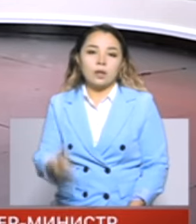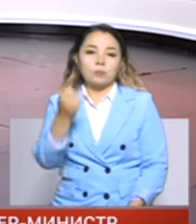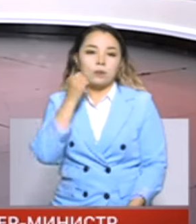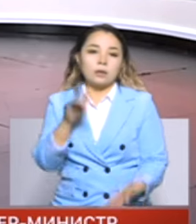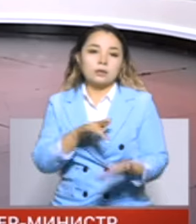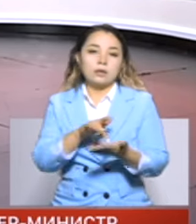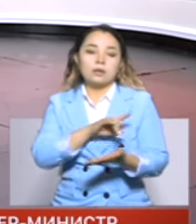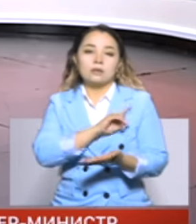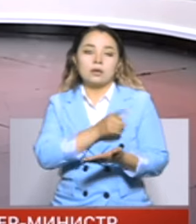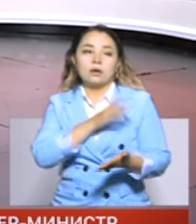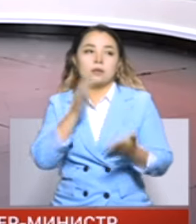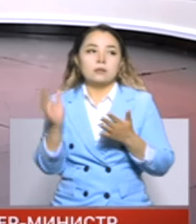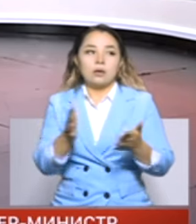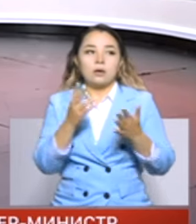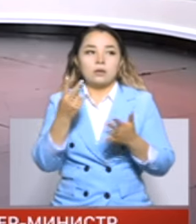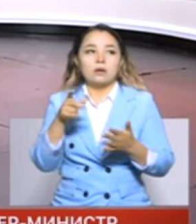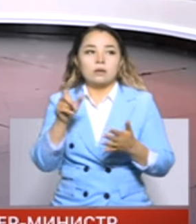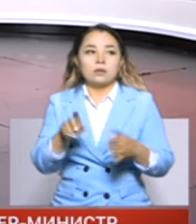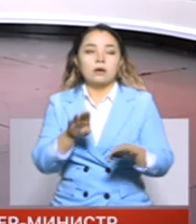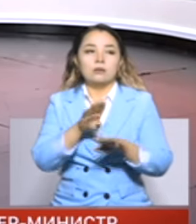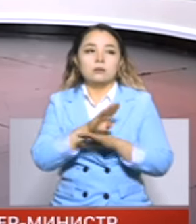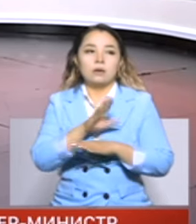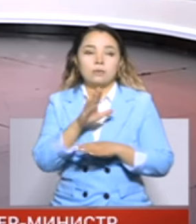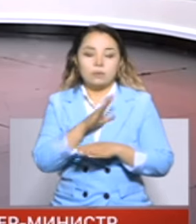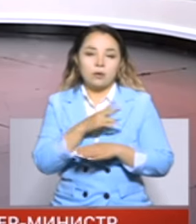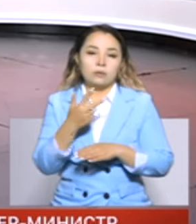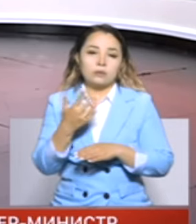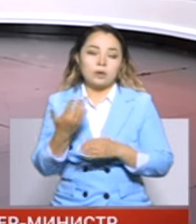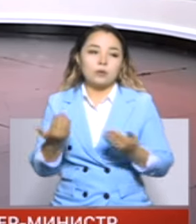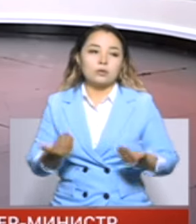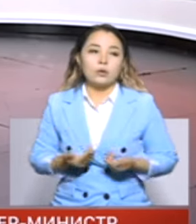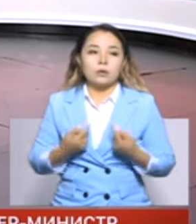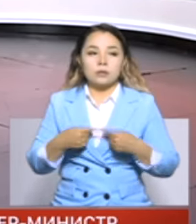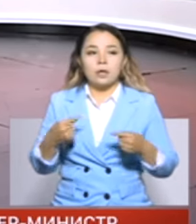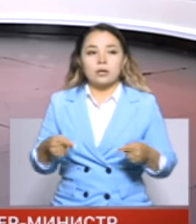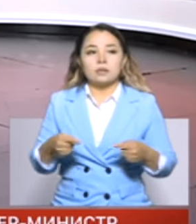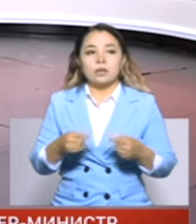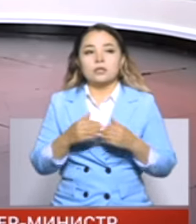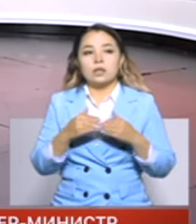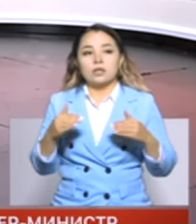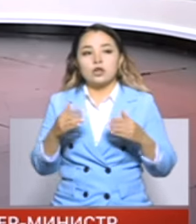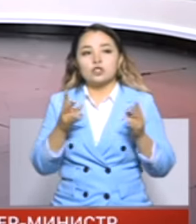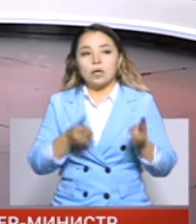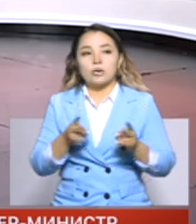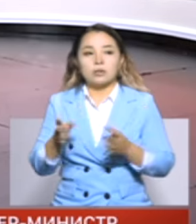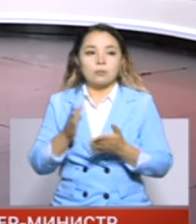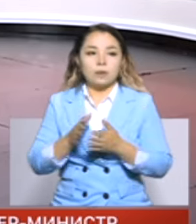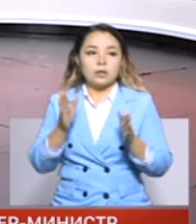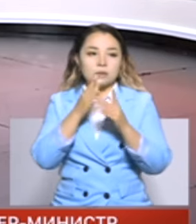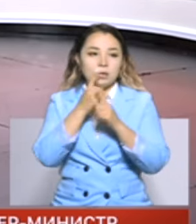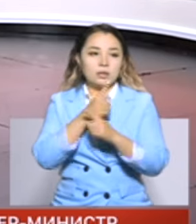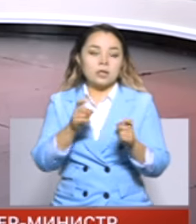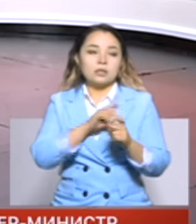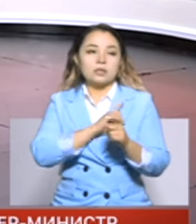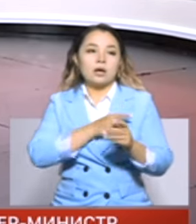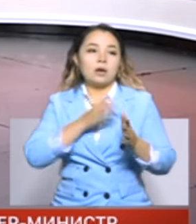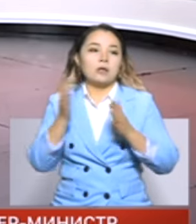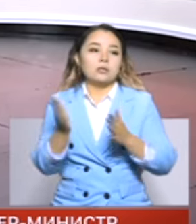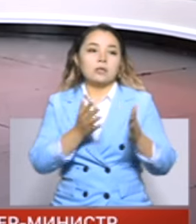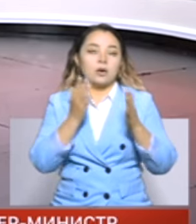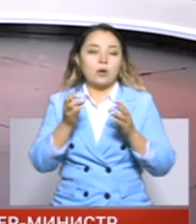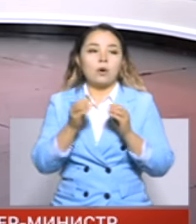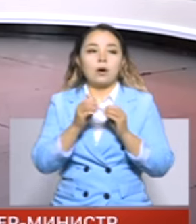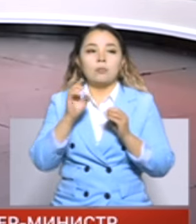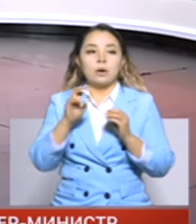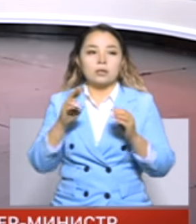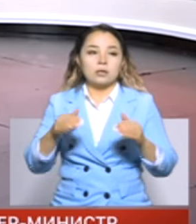Мәскеуде қатты дауыл соғып, екі адам қаза тапты. 35 тұрғын түрлі деңгейдегі жарақат алды. Синоптиктер желдің күші 10 балға